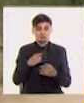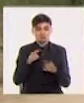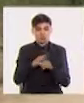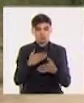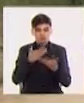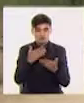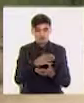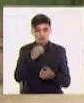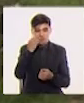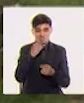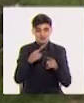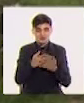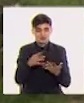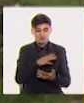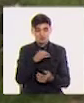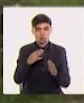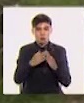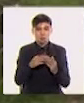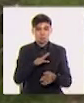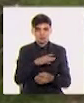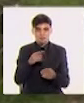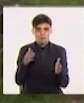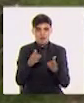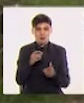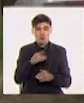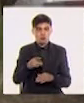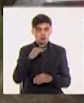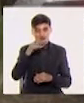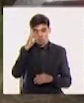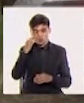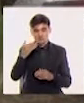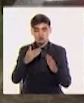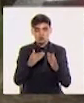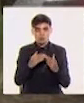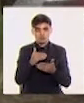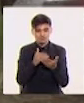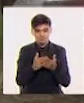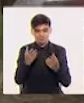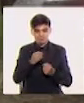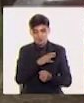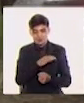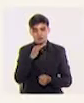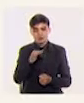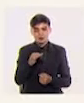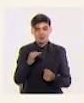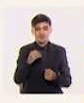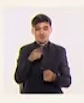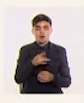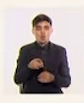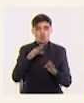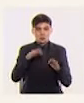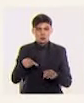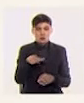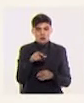Осыдан 10 шақты жыл бұрын ғана бой көтерген шағын ауданынан мемлекеттік бағдарламамен үй алған ел жұрт қуанған еді. Жаңа ықшам ауданының жолы да